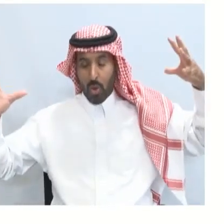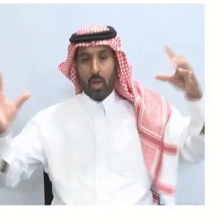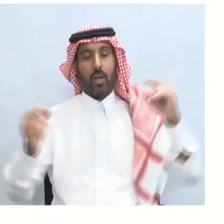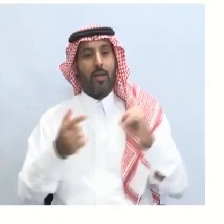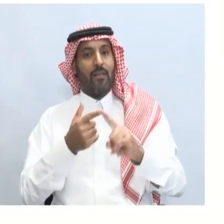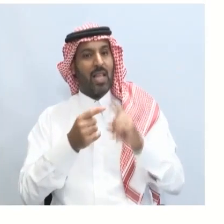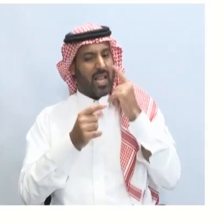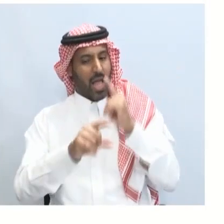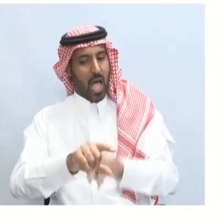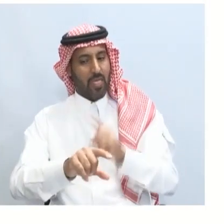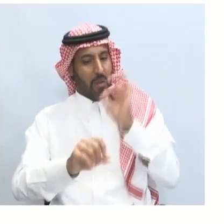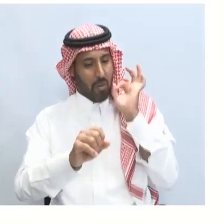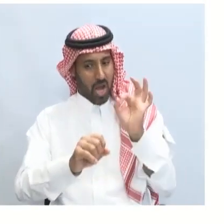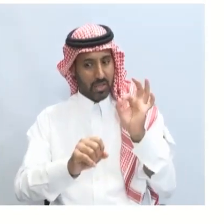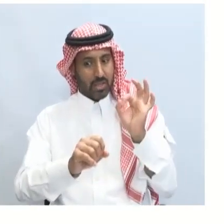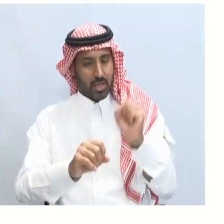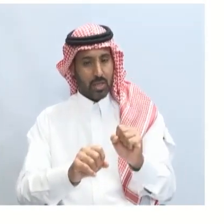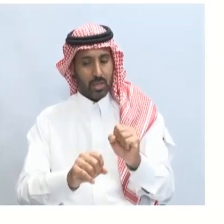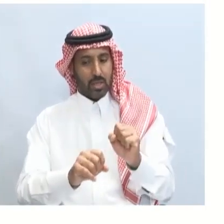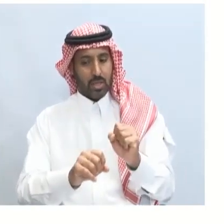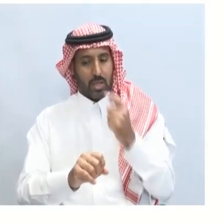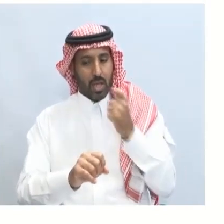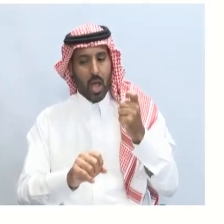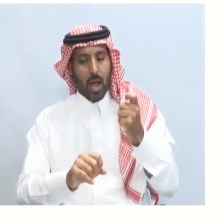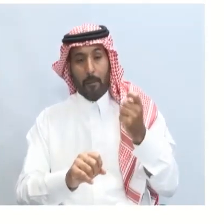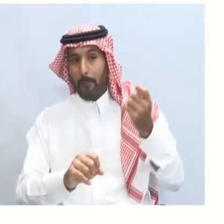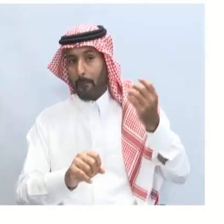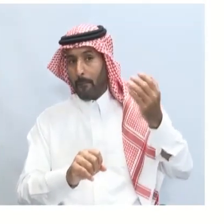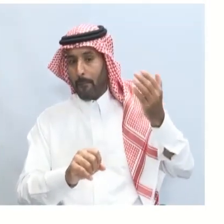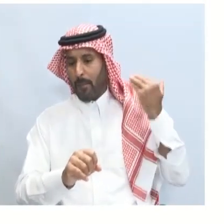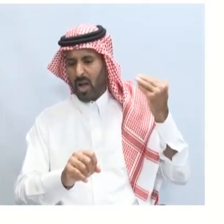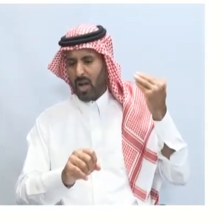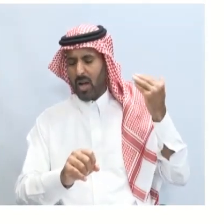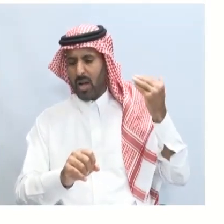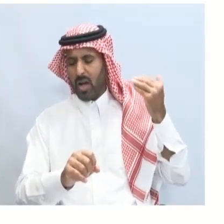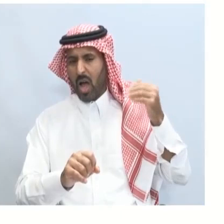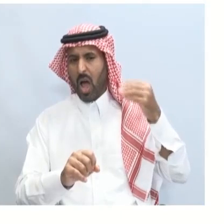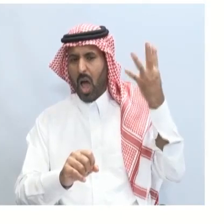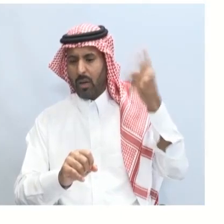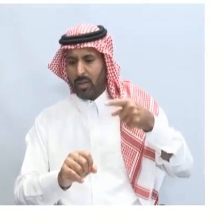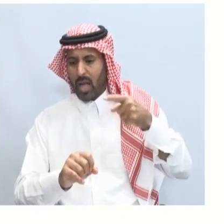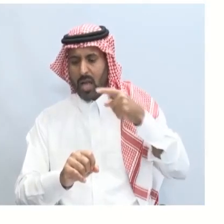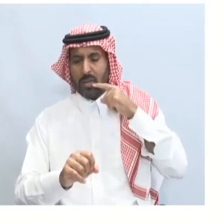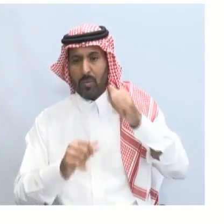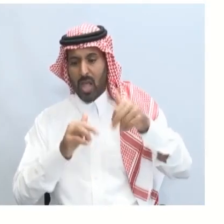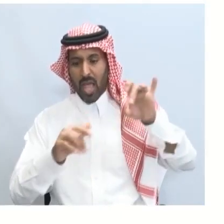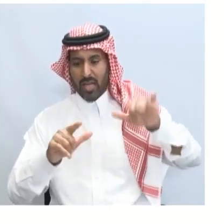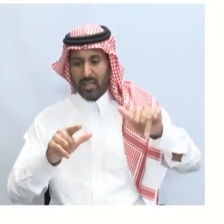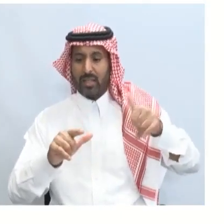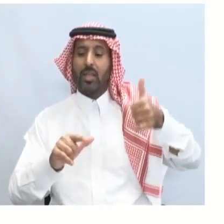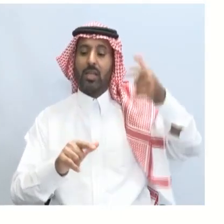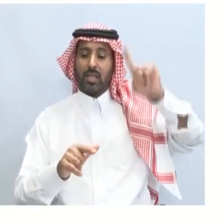في لحظه معينه منذ ما يقارب من 14 مليار